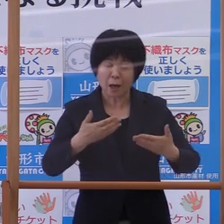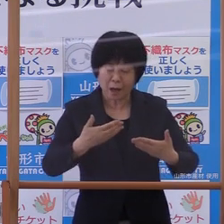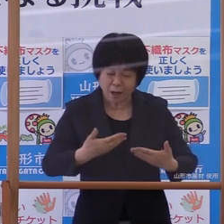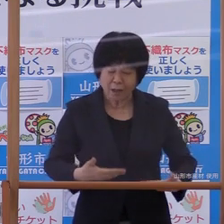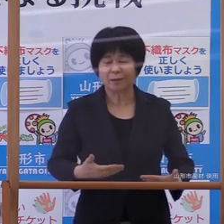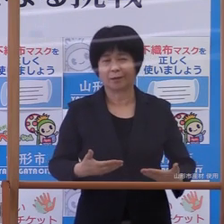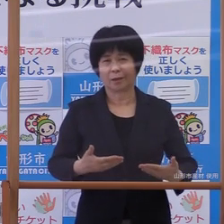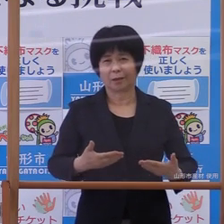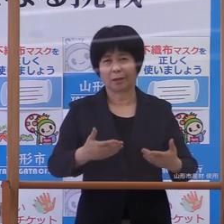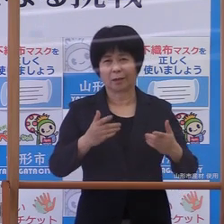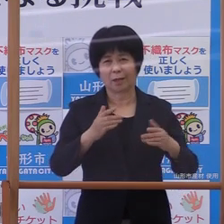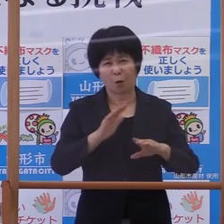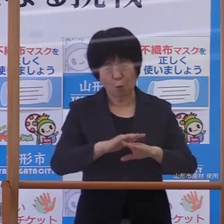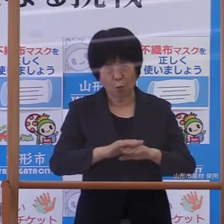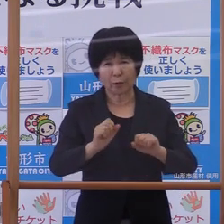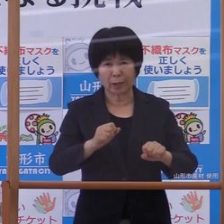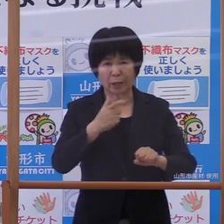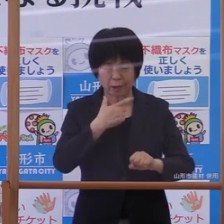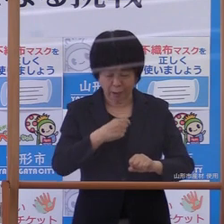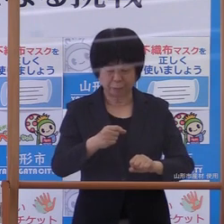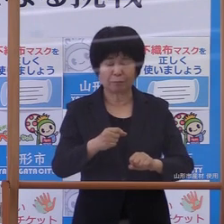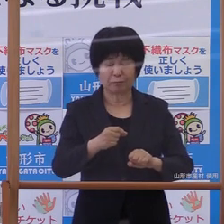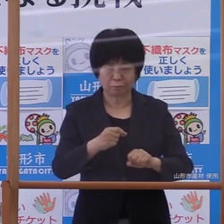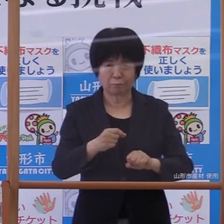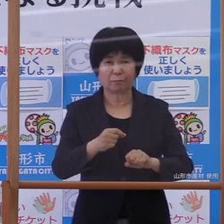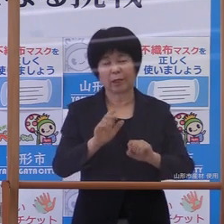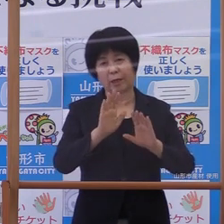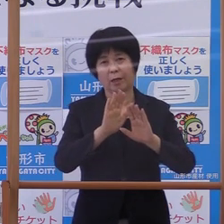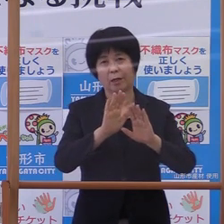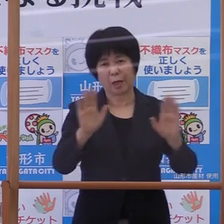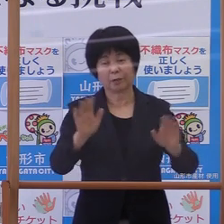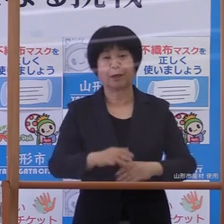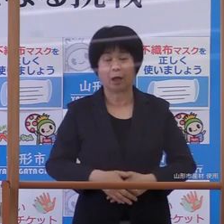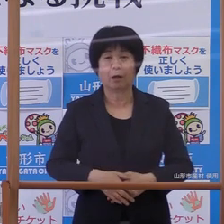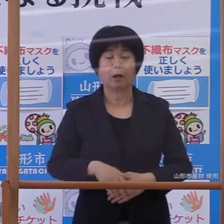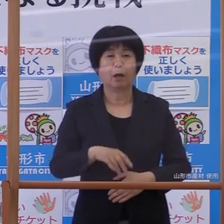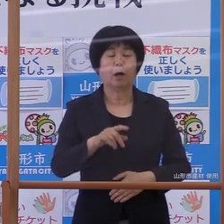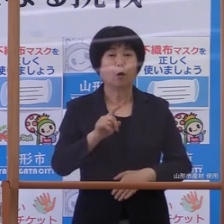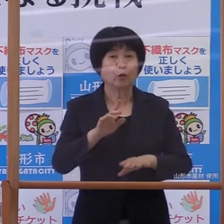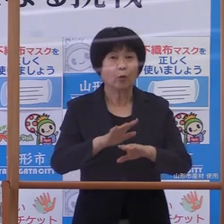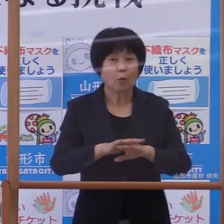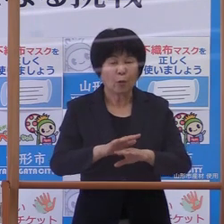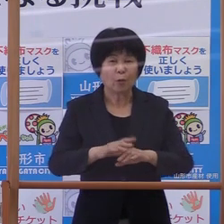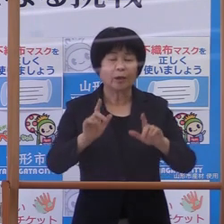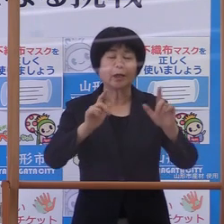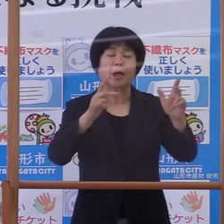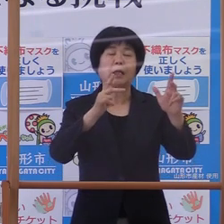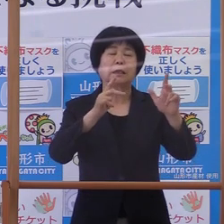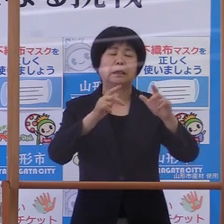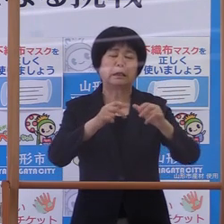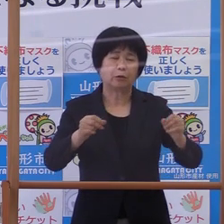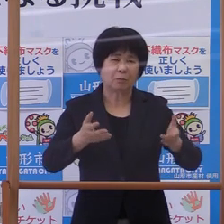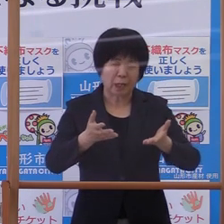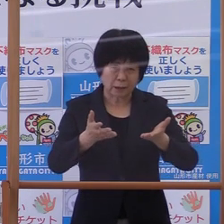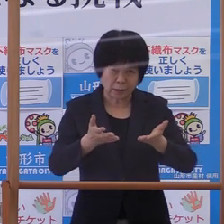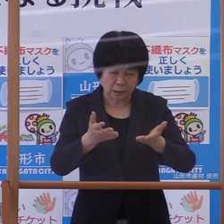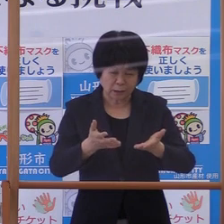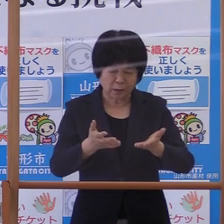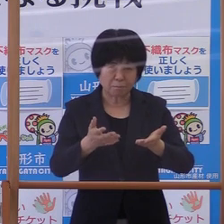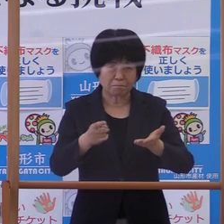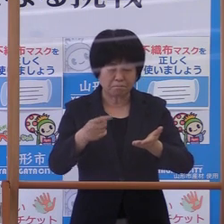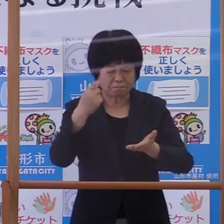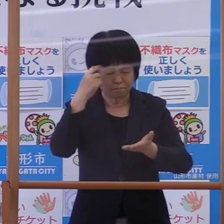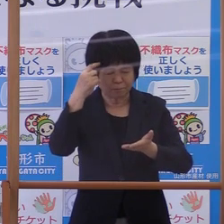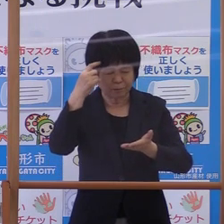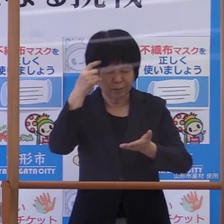ということで、行わせていただきましたけれども、これがですね、東日本大震災の記憶